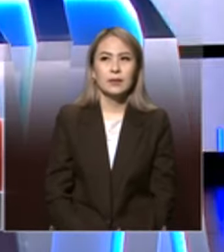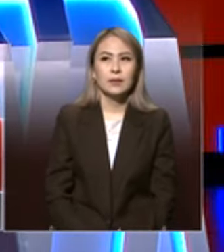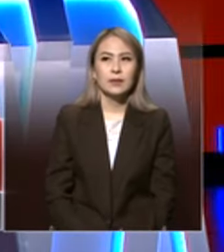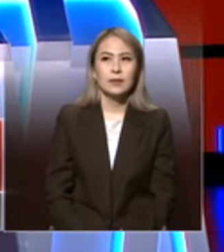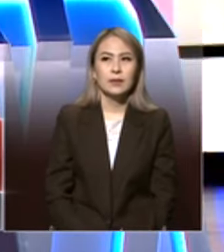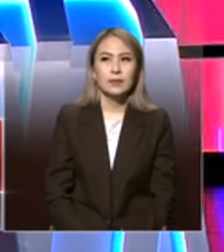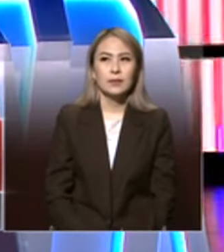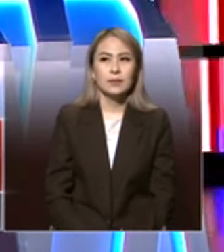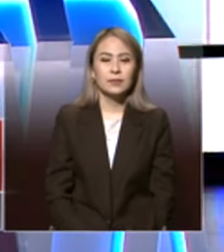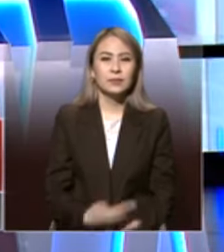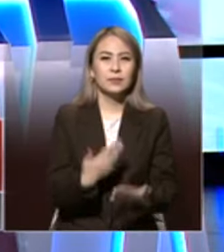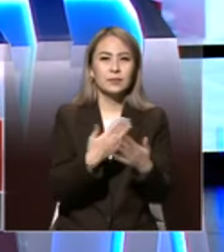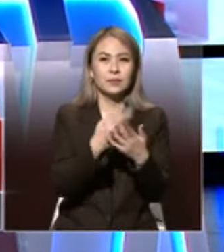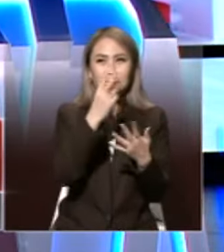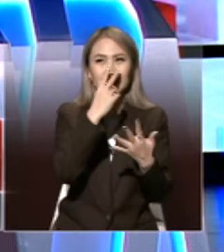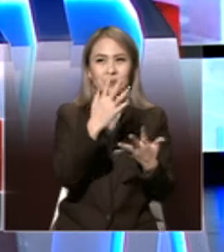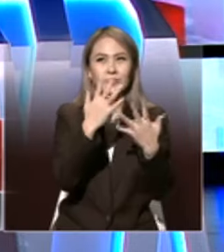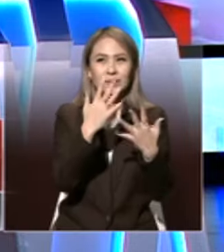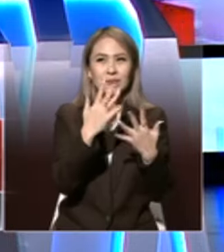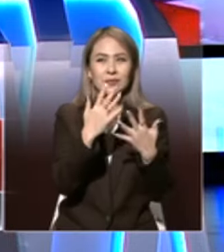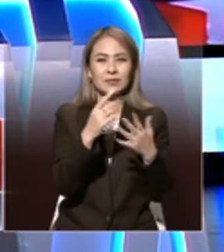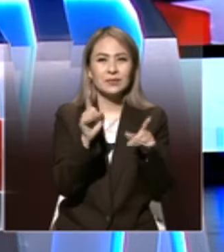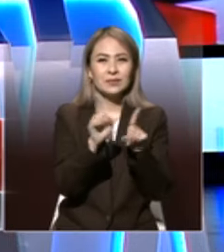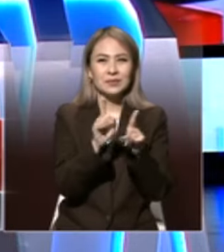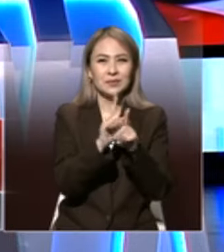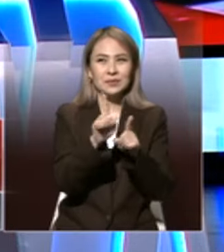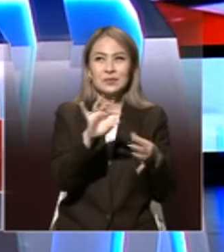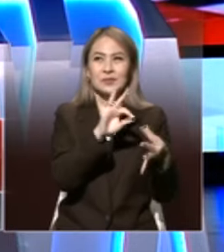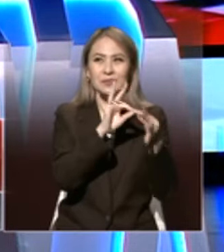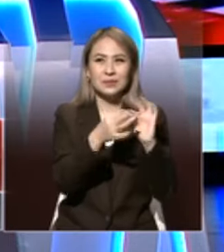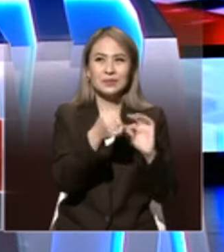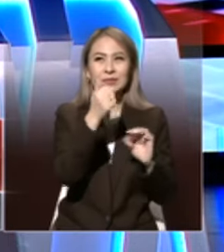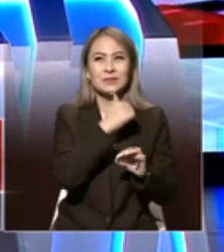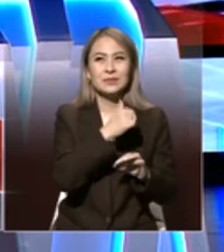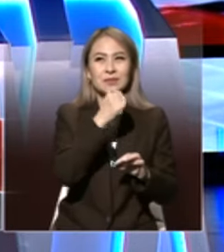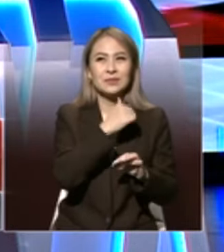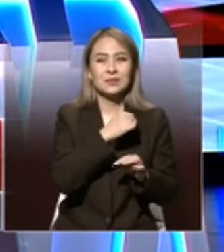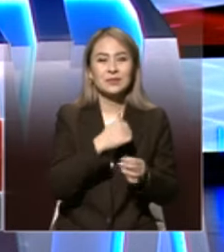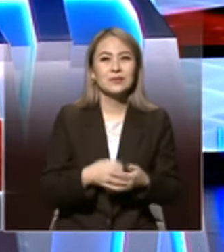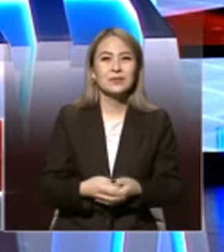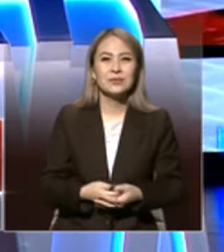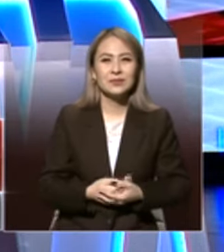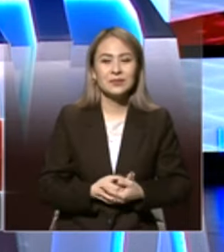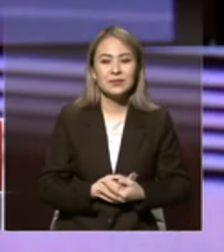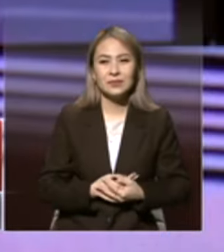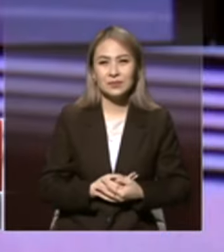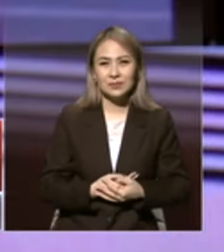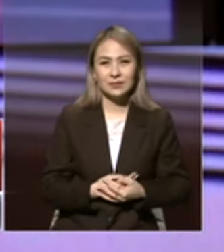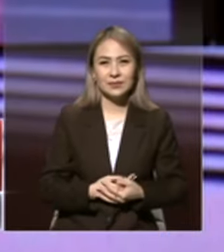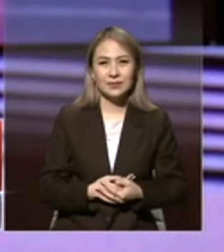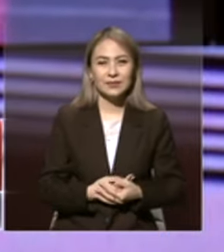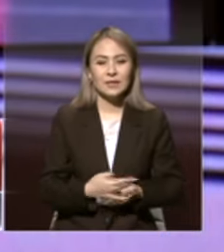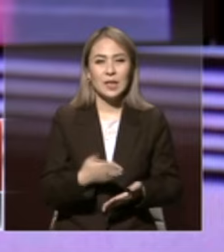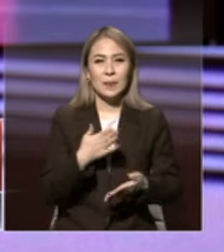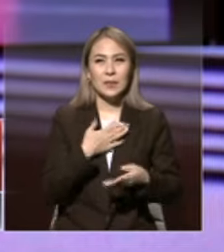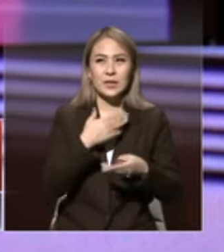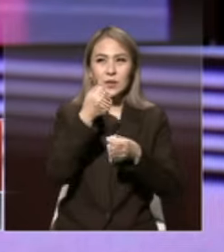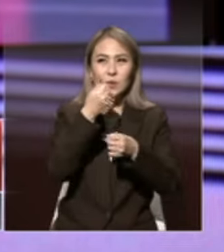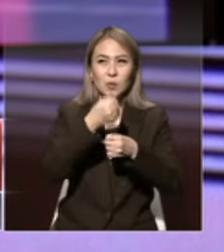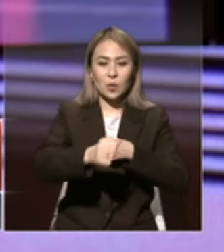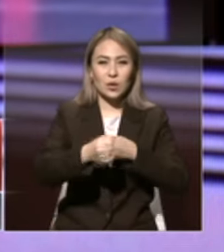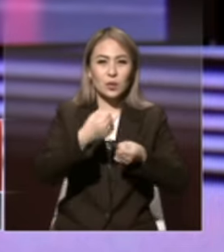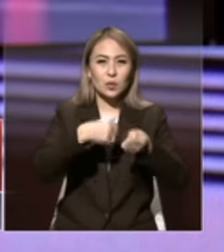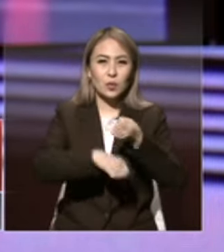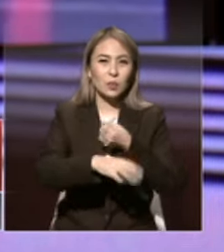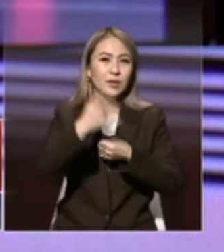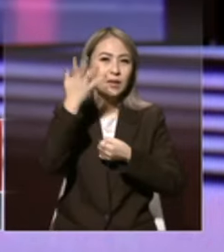жоқпыз. Бәлкім солай көрінуі мүмкін. Жоқ. Сіз онда мен түсіндіріп беріңіз, иә? Қараңыз, түсіндіріп беріңіз. Біз зорлық-зомбылық туралы айтқан